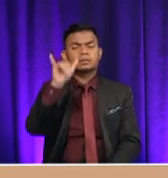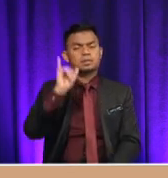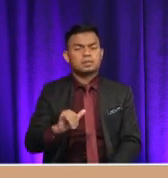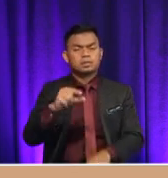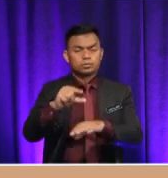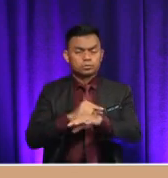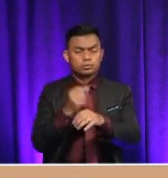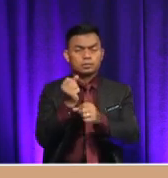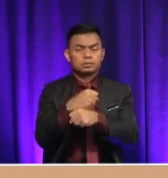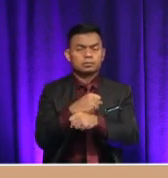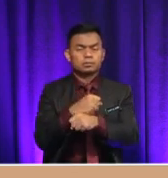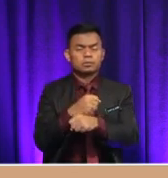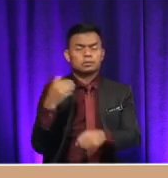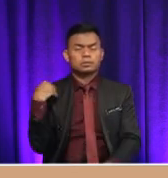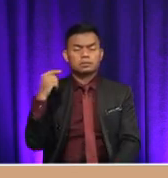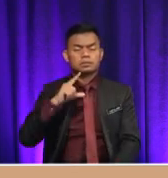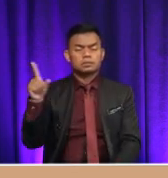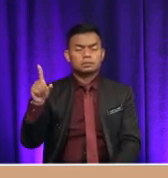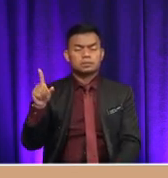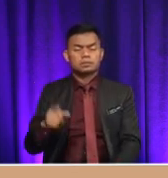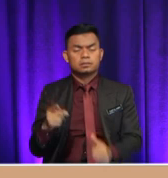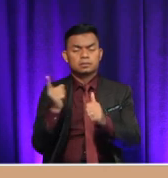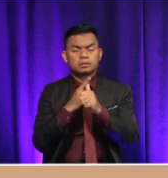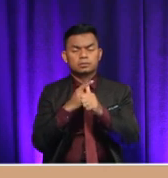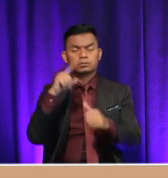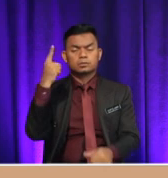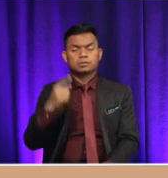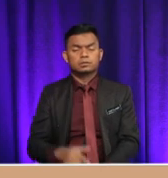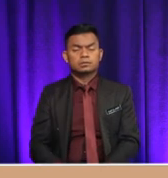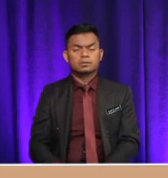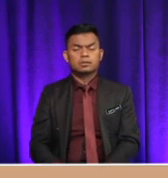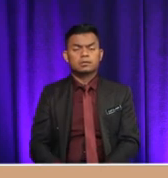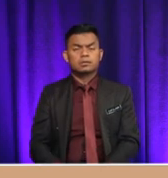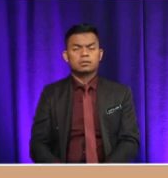simbol satu ya simbol kunci pie ada simbol pie utama